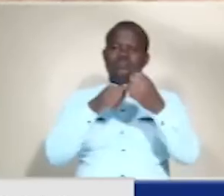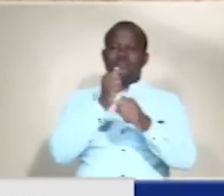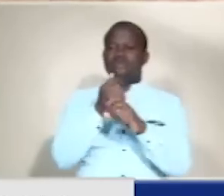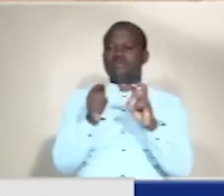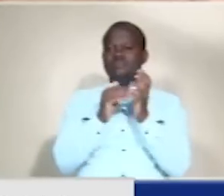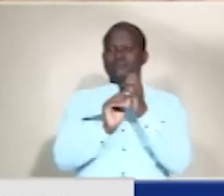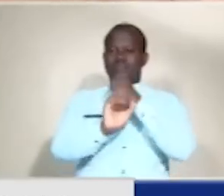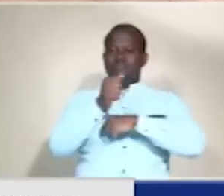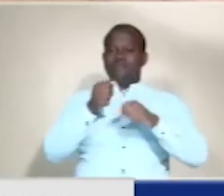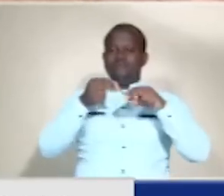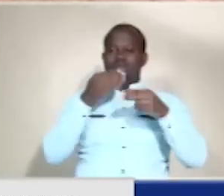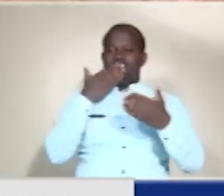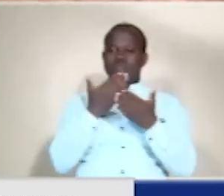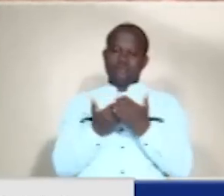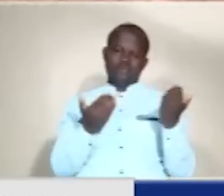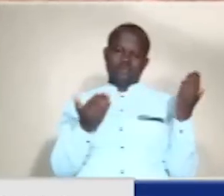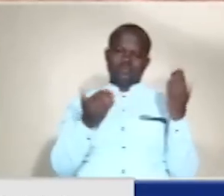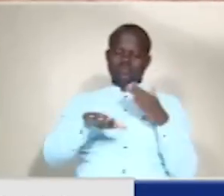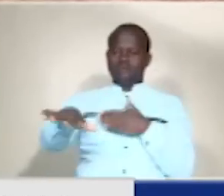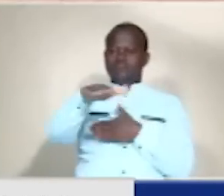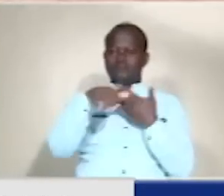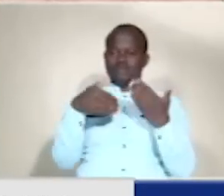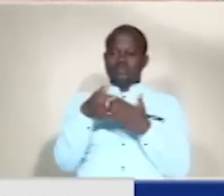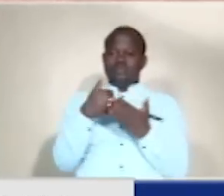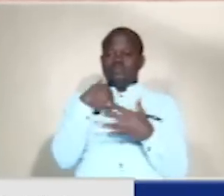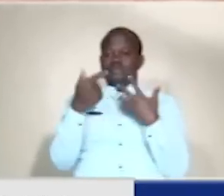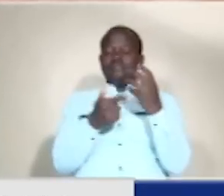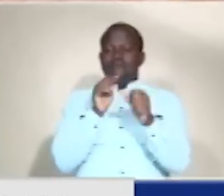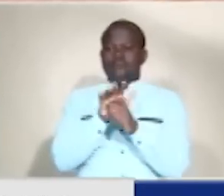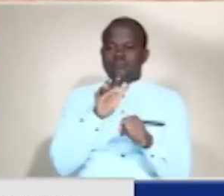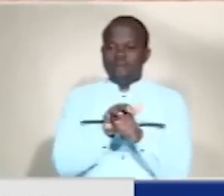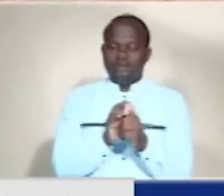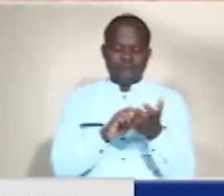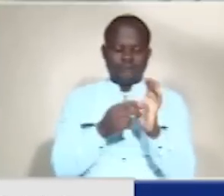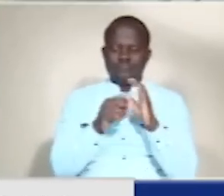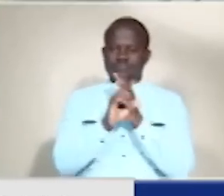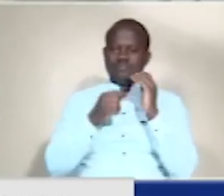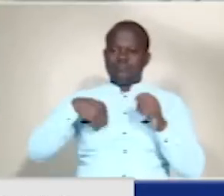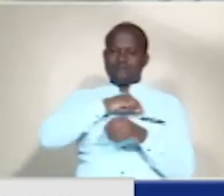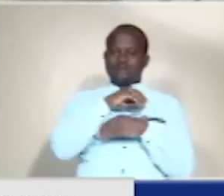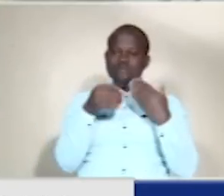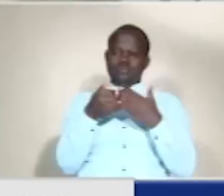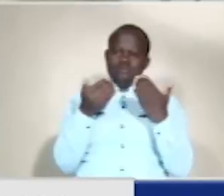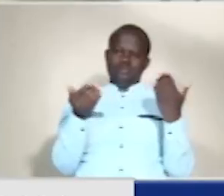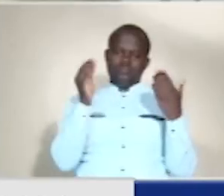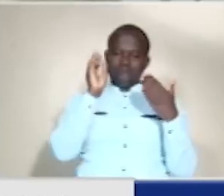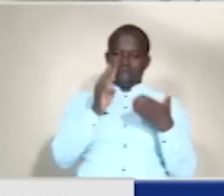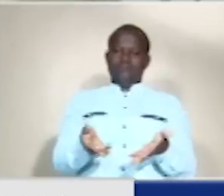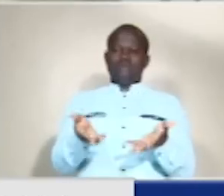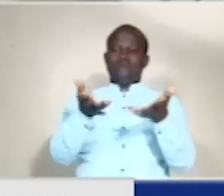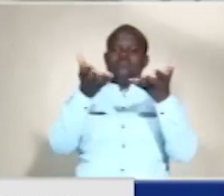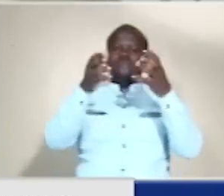imirimo igende neza kaburimbo iboneke. Uriya muhanda ufite byinshi uvuze mu karere kacu ka Burera bityo rero muhanda uzazamura